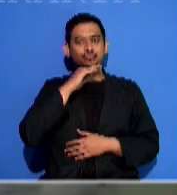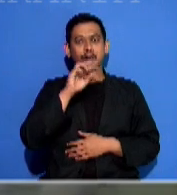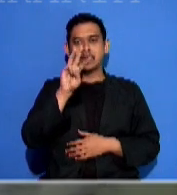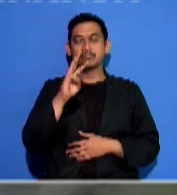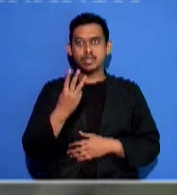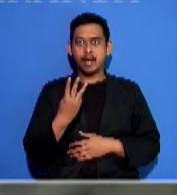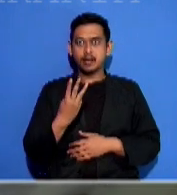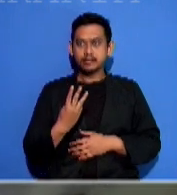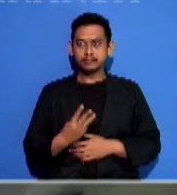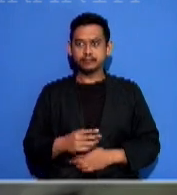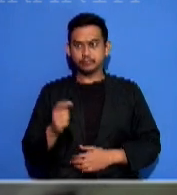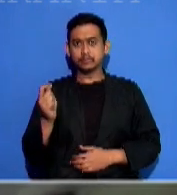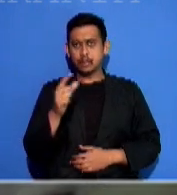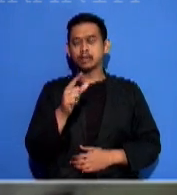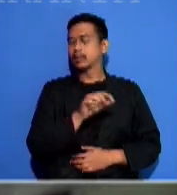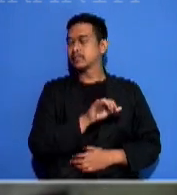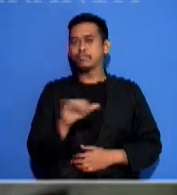nggih panen.